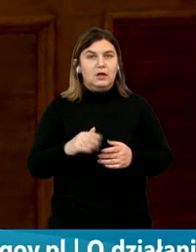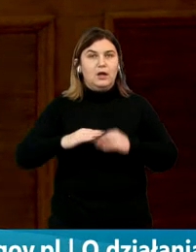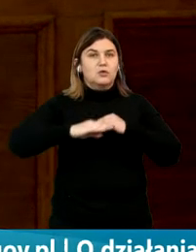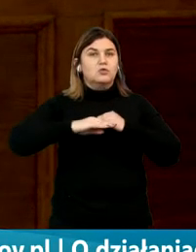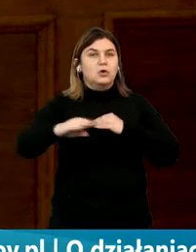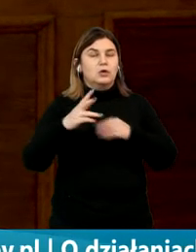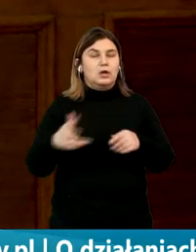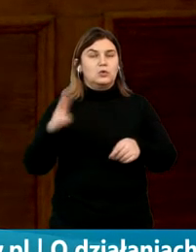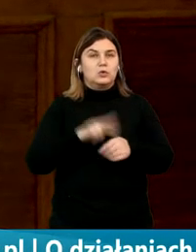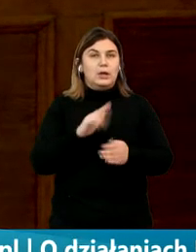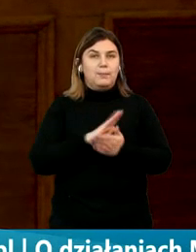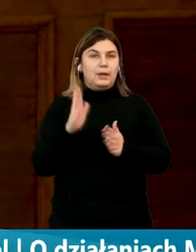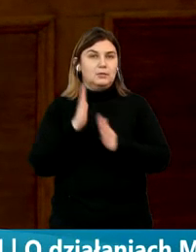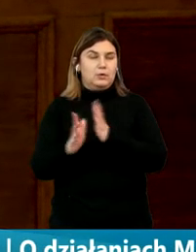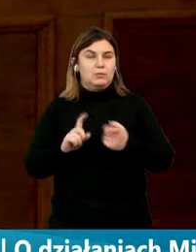które nie są bezpośrednio